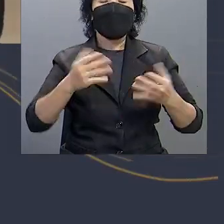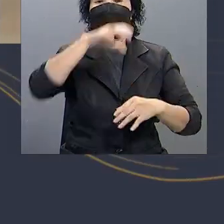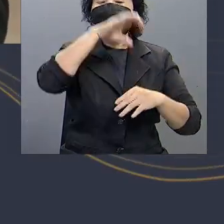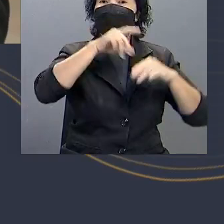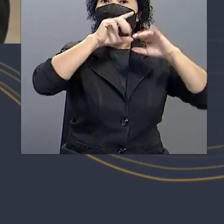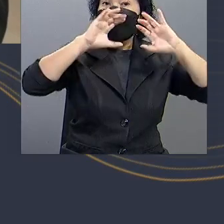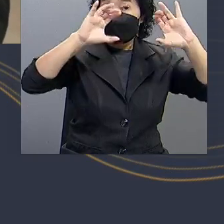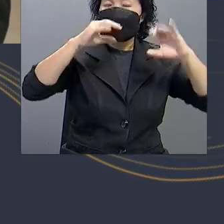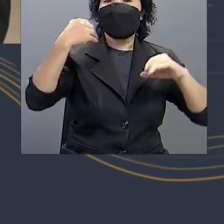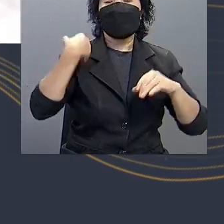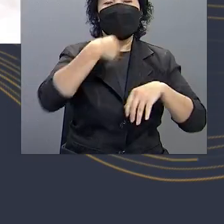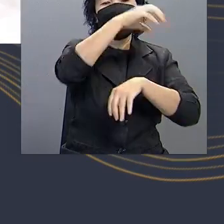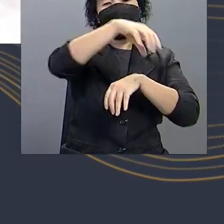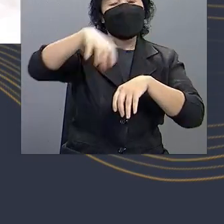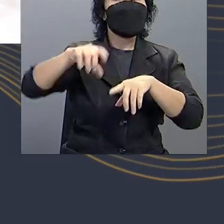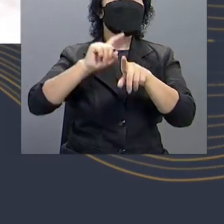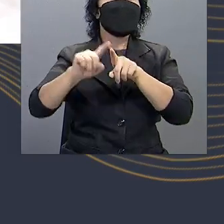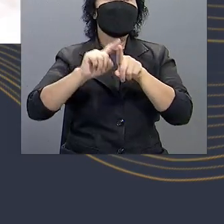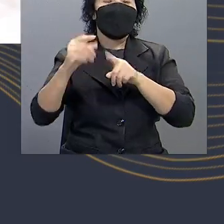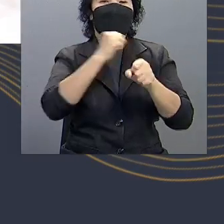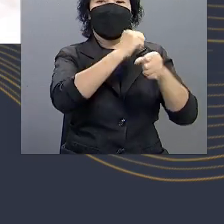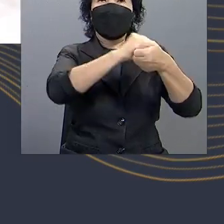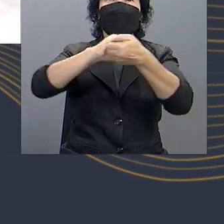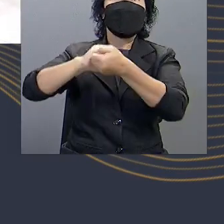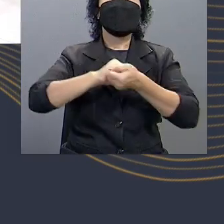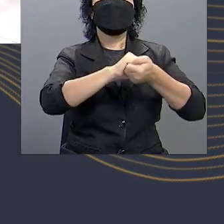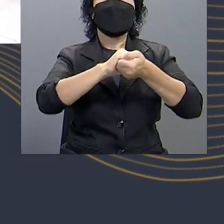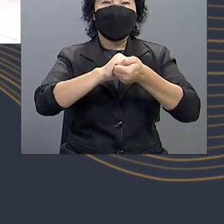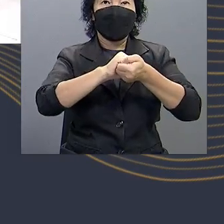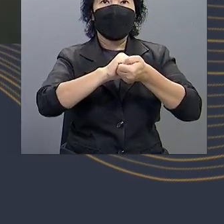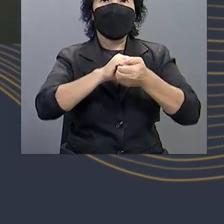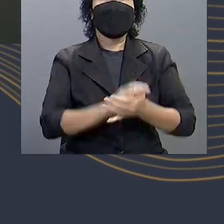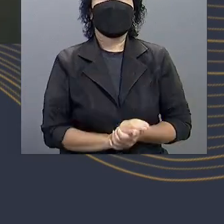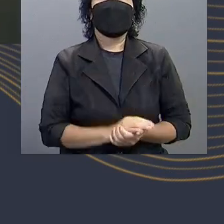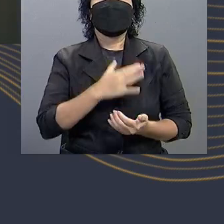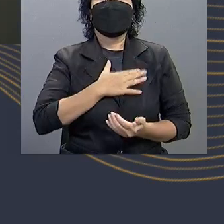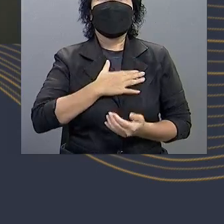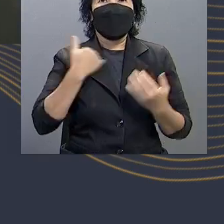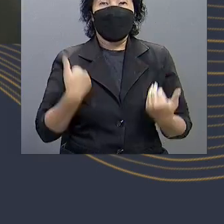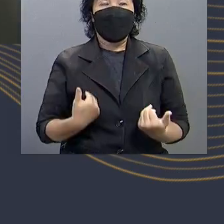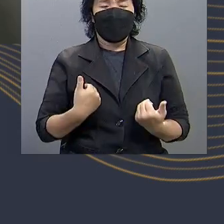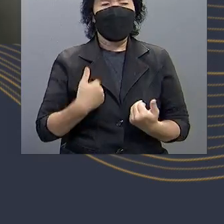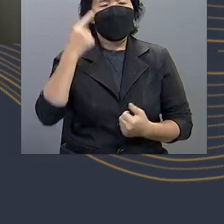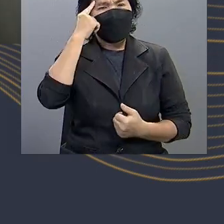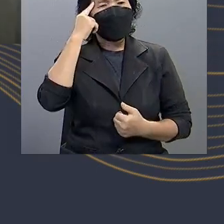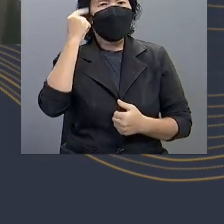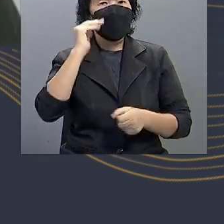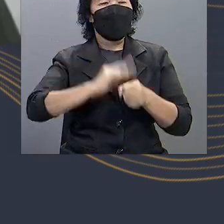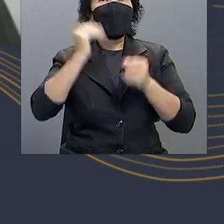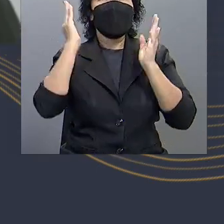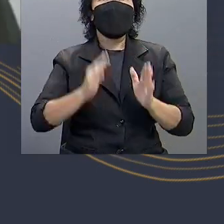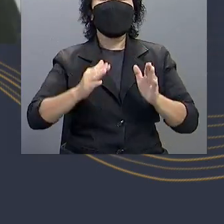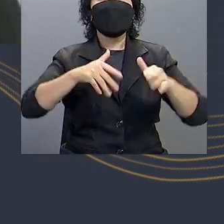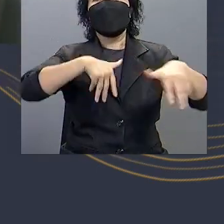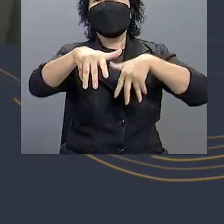ที่ต้องเข้ามาทำงานร่วมกัน แต่ด้วยความว่าจำนวนเราเจ้าหน้าที่เราก็มีมากพอและก็ผู้โดยสารก็ไม่ได้มากมาจนถึงเราทำไม่ทันเพรา